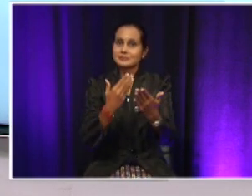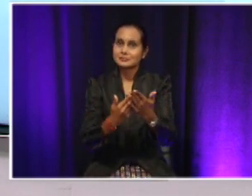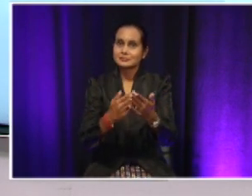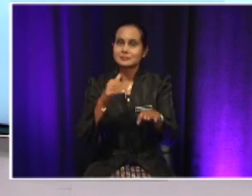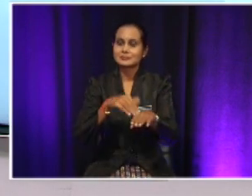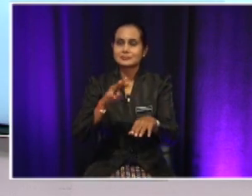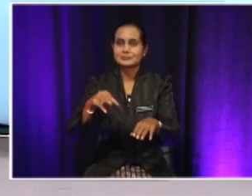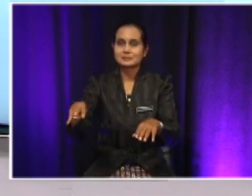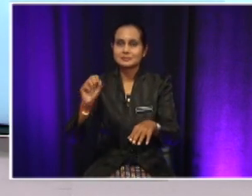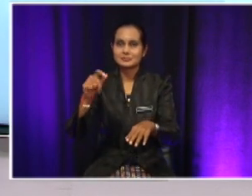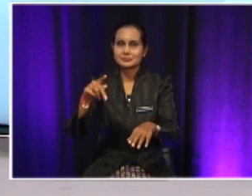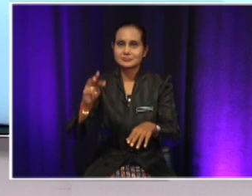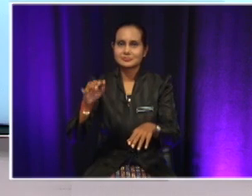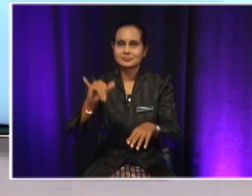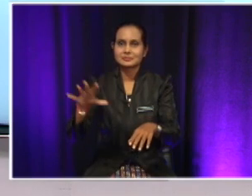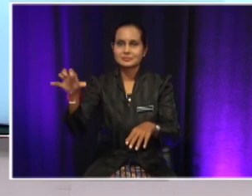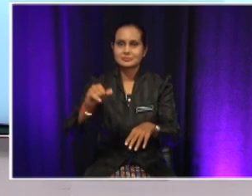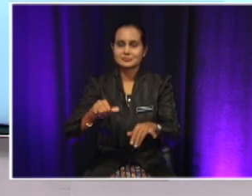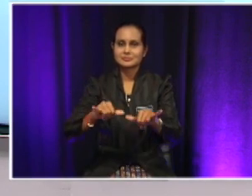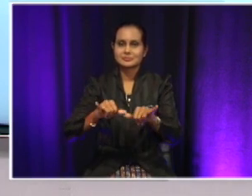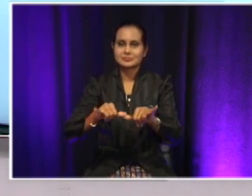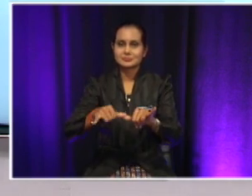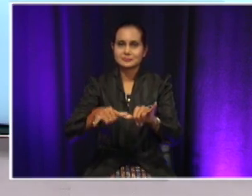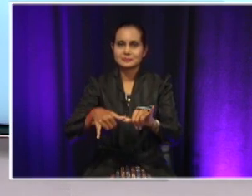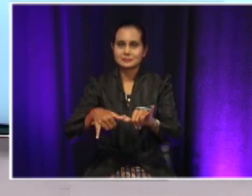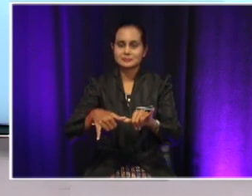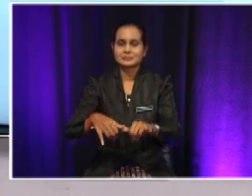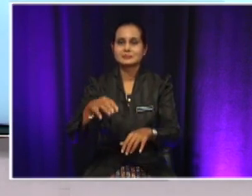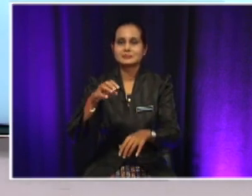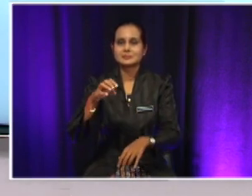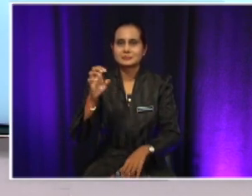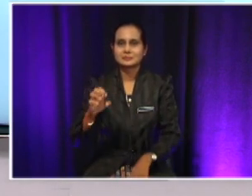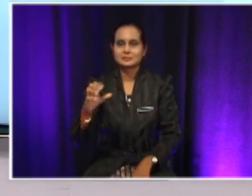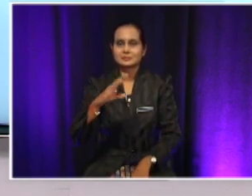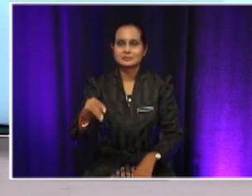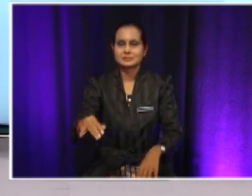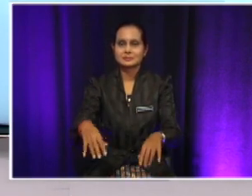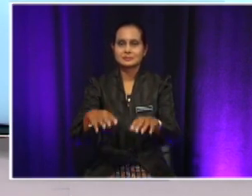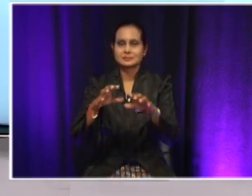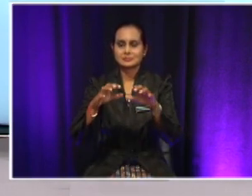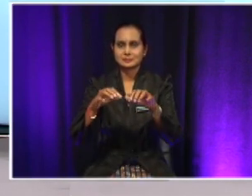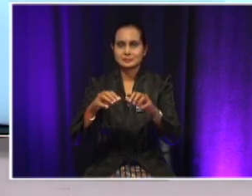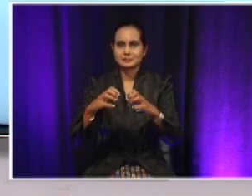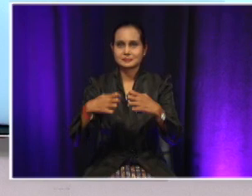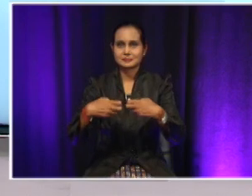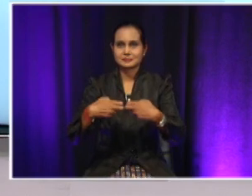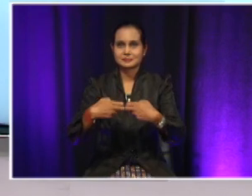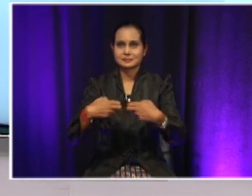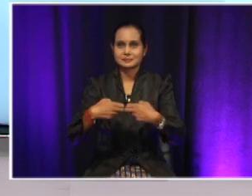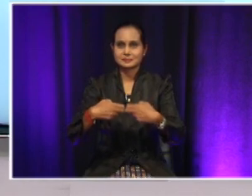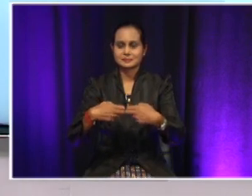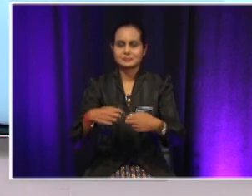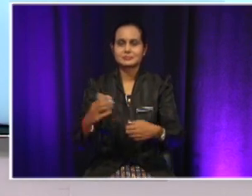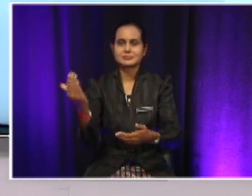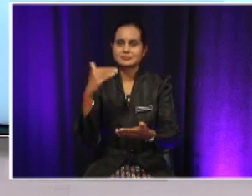yang mengambil pengajian kejuruteraan elektrik dan juga elektronik. Hari ini sama-sama kita akan menselusuri dan juga mengulang